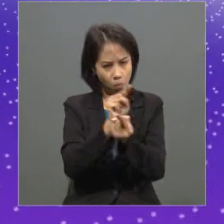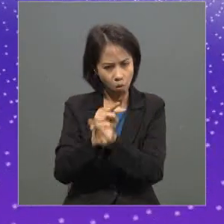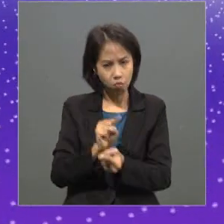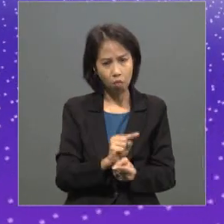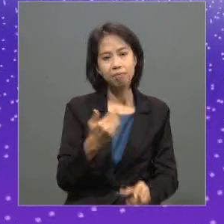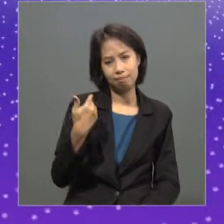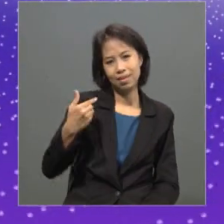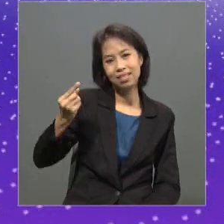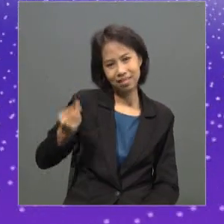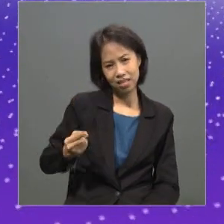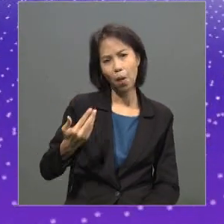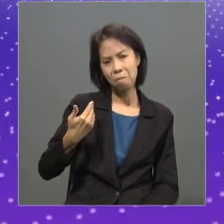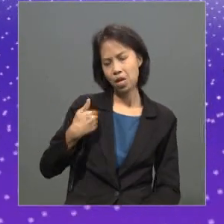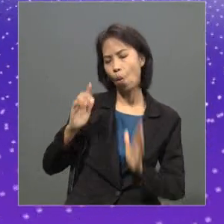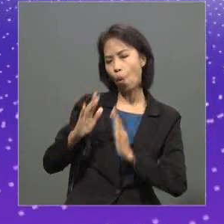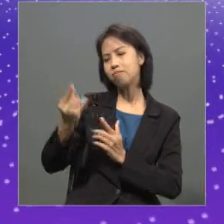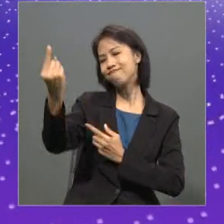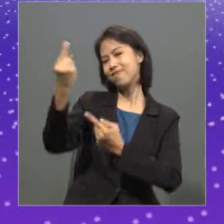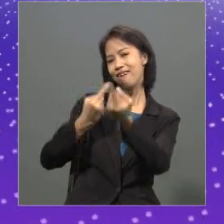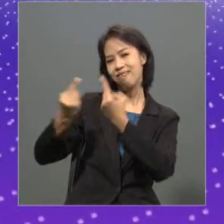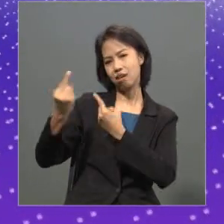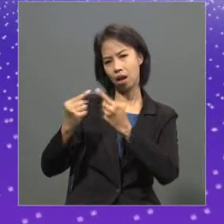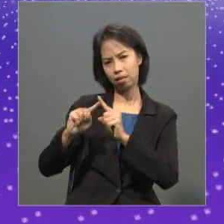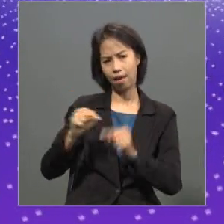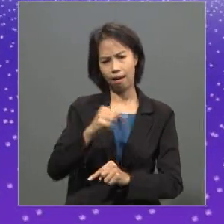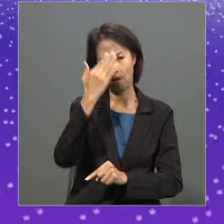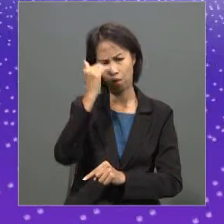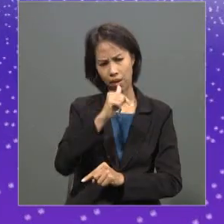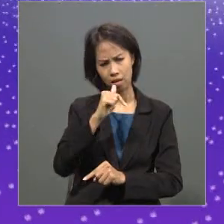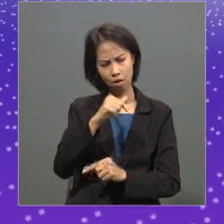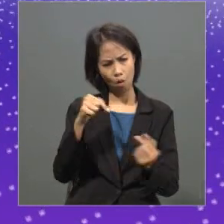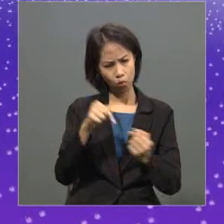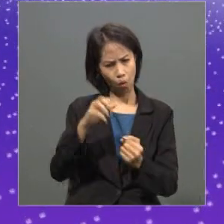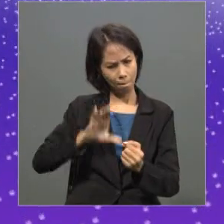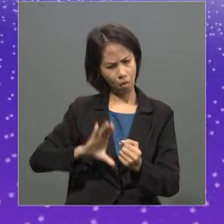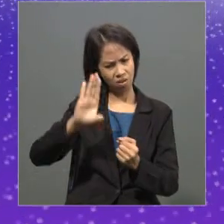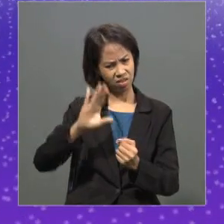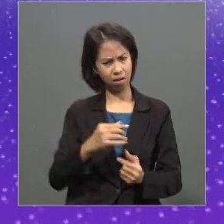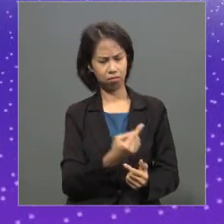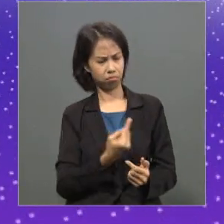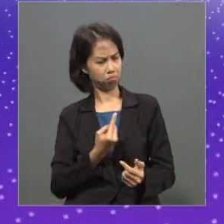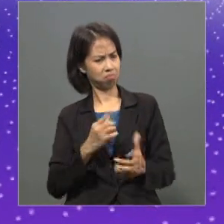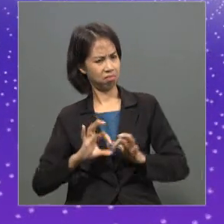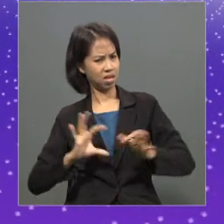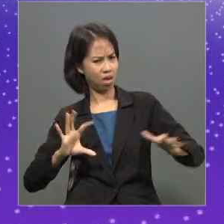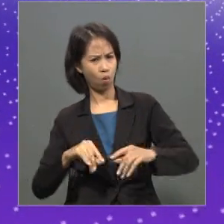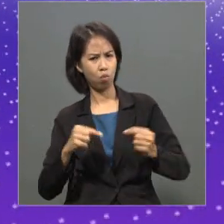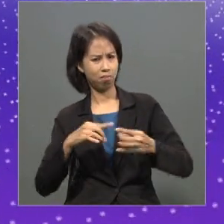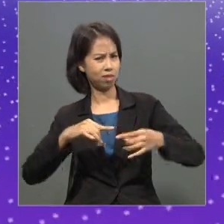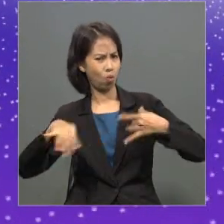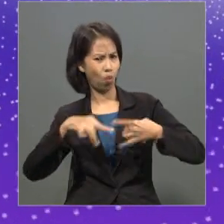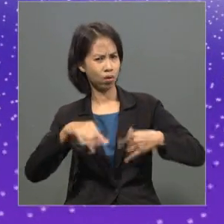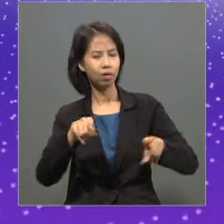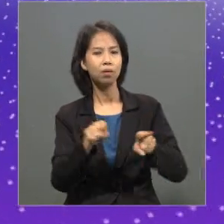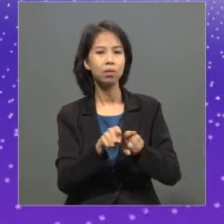ที่ออกมาต่อว่าด่าทอบริษัทกลับไม่ได้เป็นตัวแทนจำหน่ายของผมแบบที่เขากล่าวอ้างเลยแล้วก็มีอีกหลายเคส